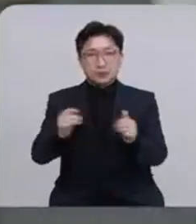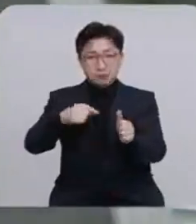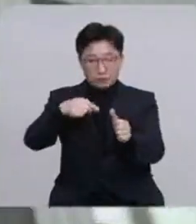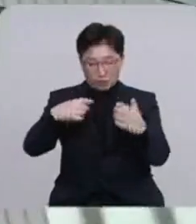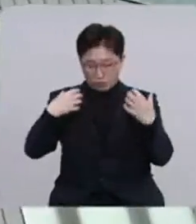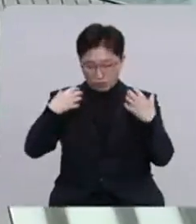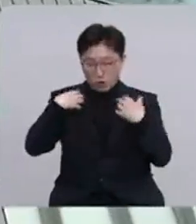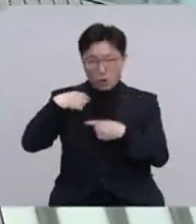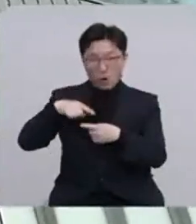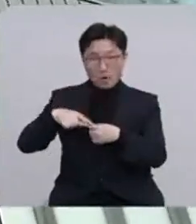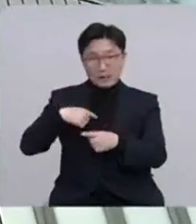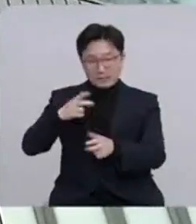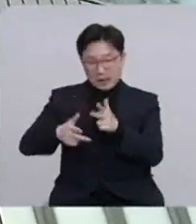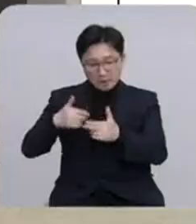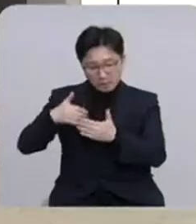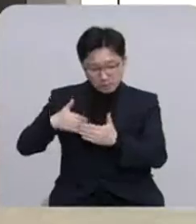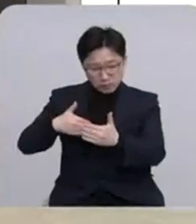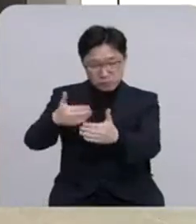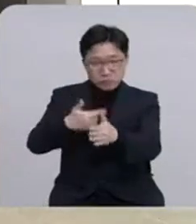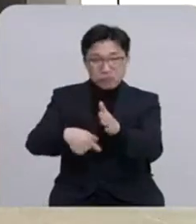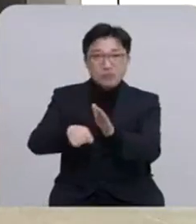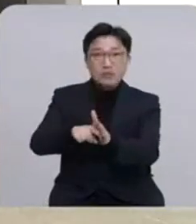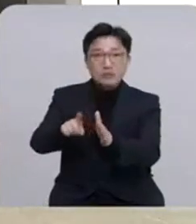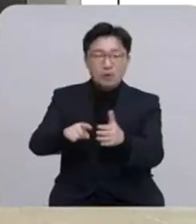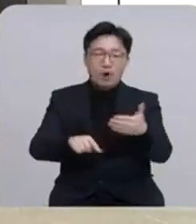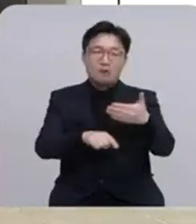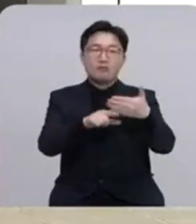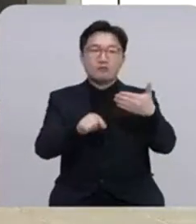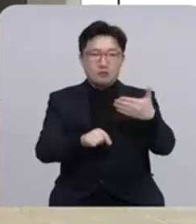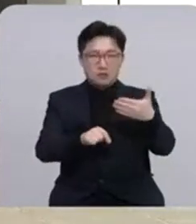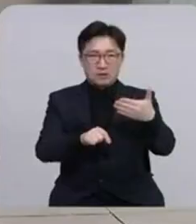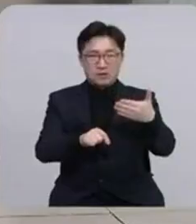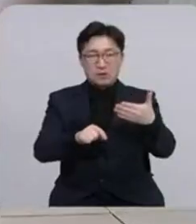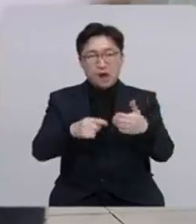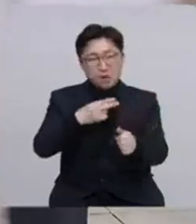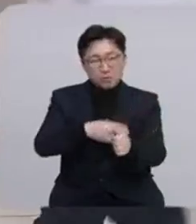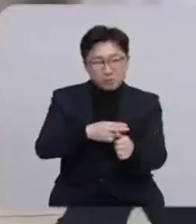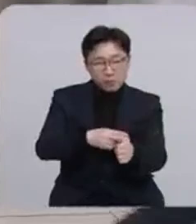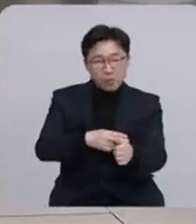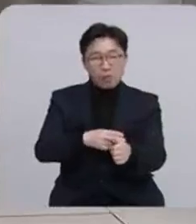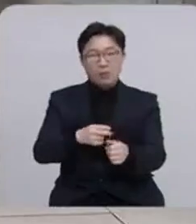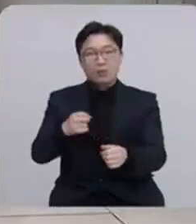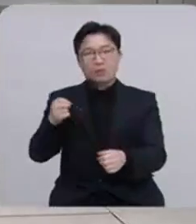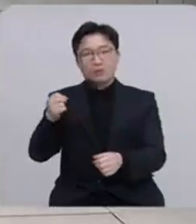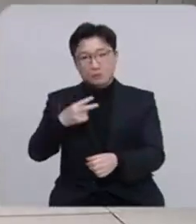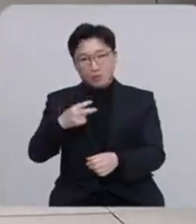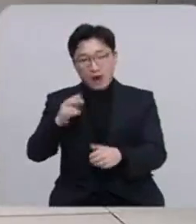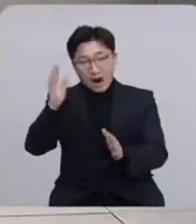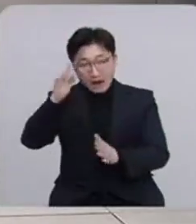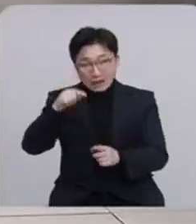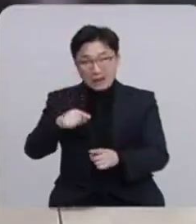전북교육청은 사업 추진을 위해 오는 9월까지 학생과 학부모, 교사 등 교육 주체들의